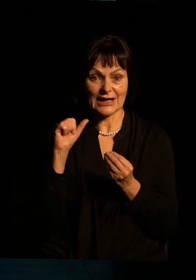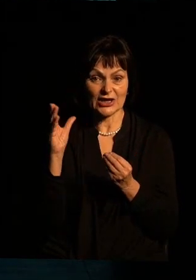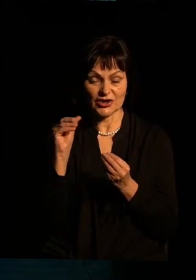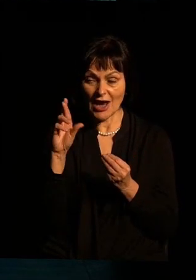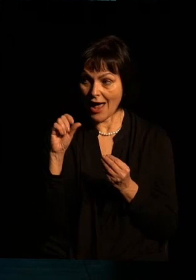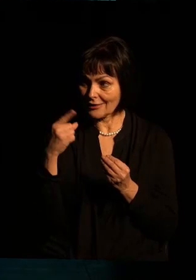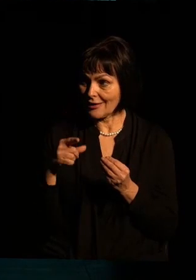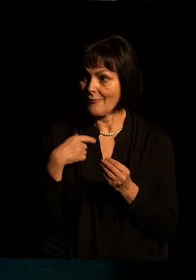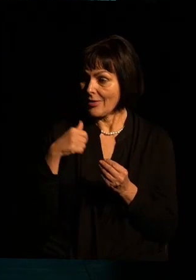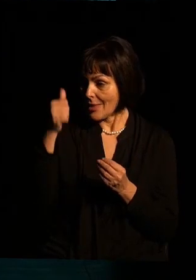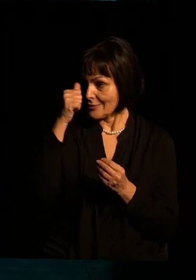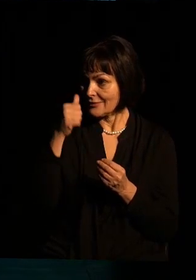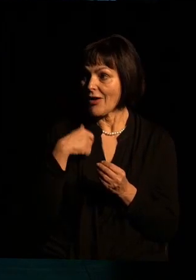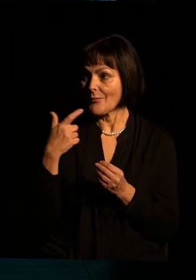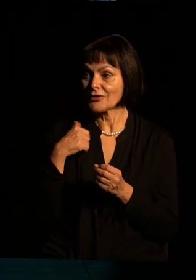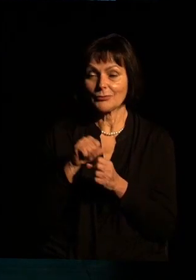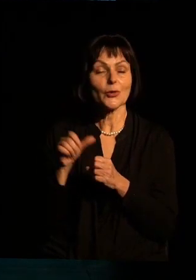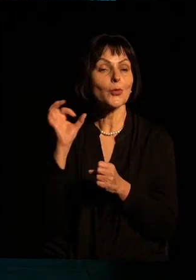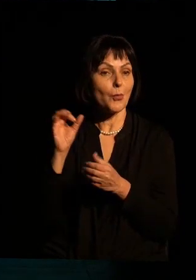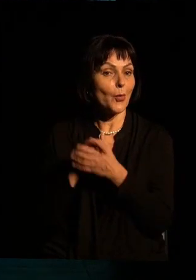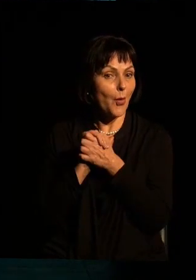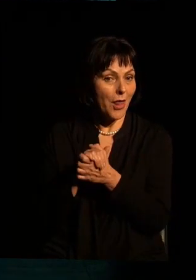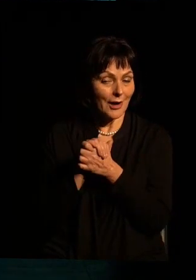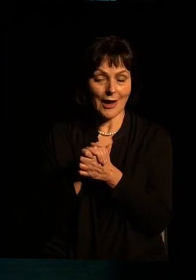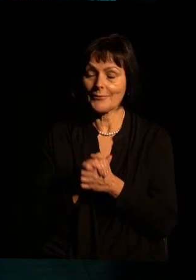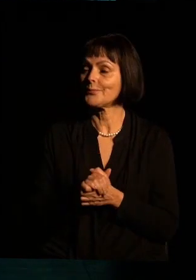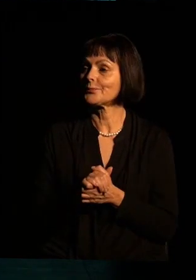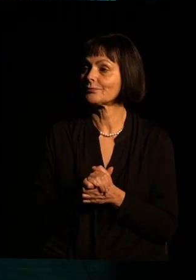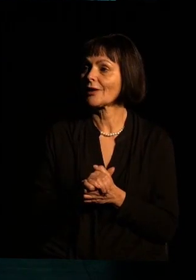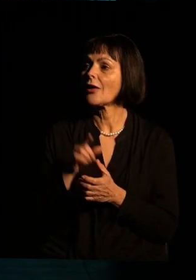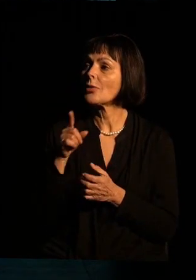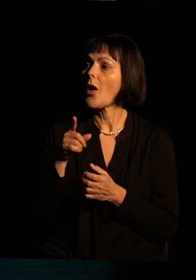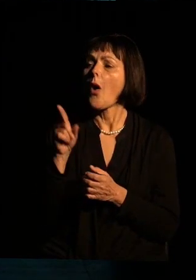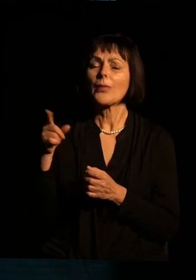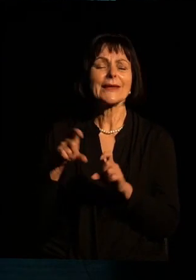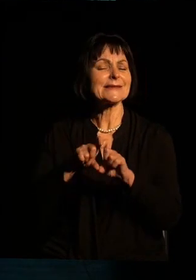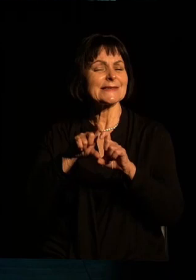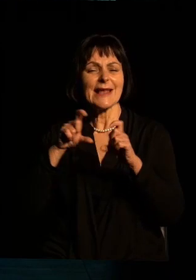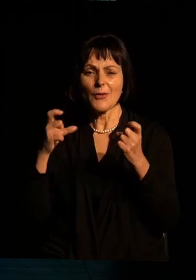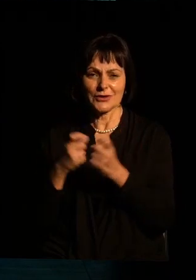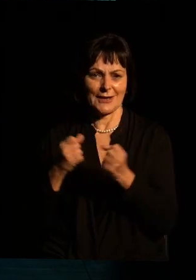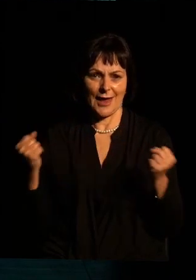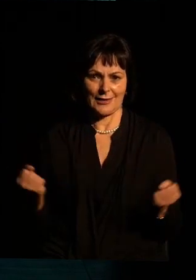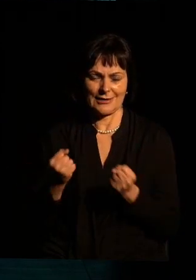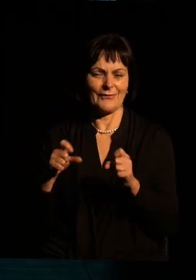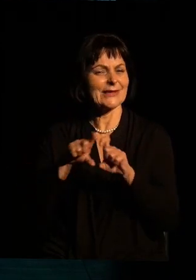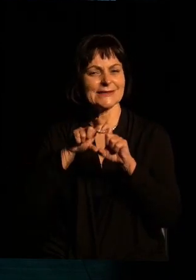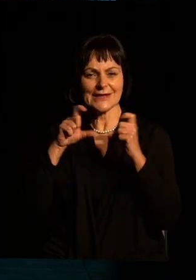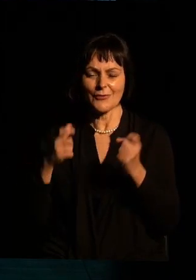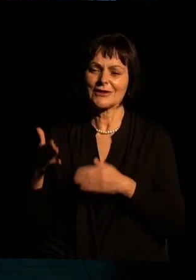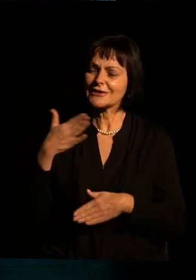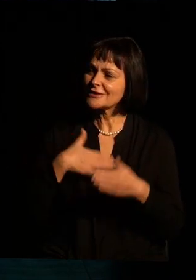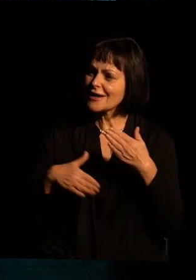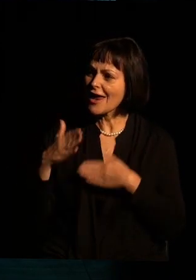pozwolę go nazywać tutaj, no, bo jesteśmy dobrymi kolegami, to jest to, że on cały czas jest aktywny, cały czas niezwykle cieszy